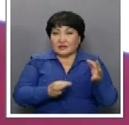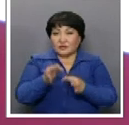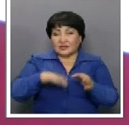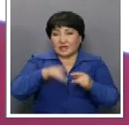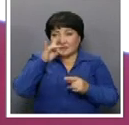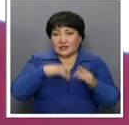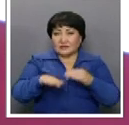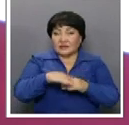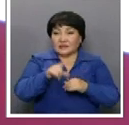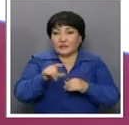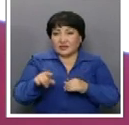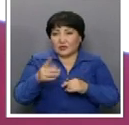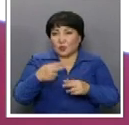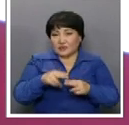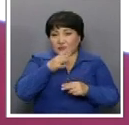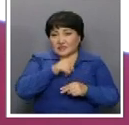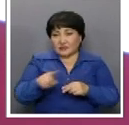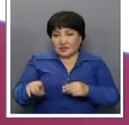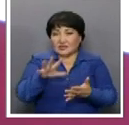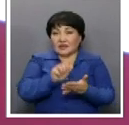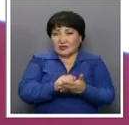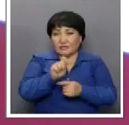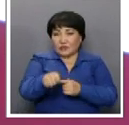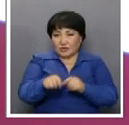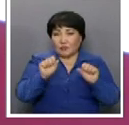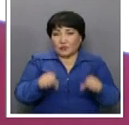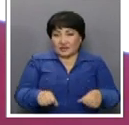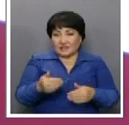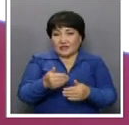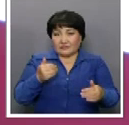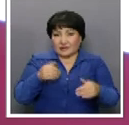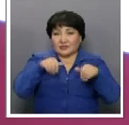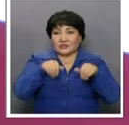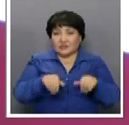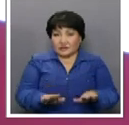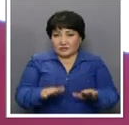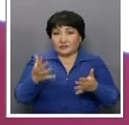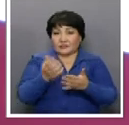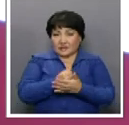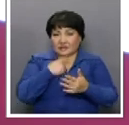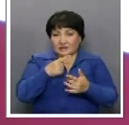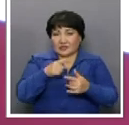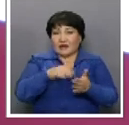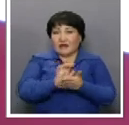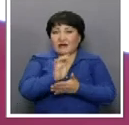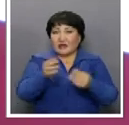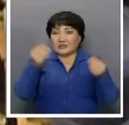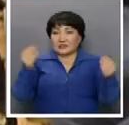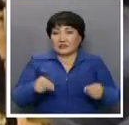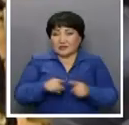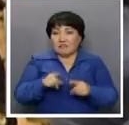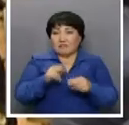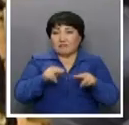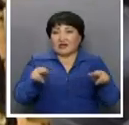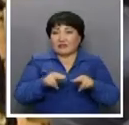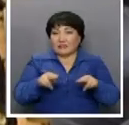жерді осы мерзімге жалға беруге болады деген алдын ала шешімге келді деп жазды BNews.kz. Бұл ұсыныс енді парламентке енгізілгелі